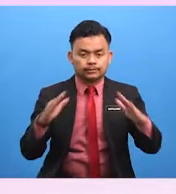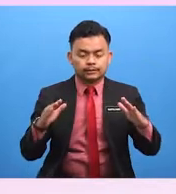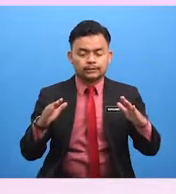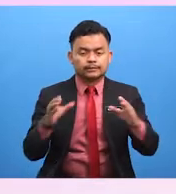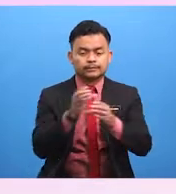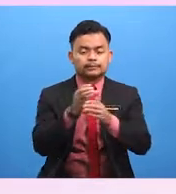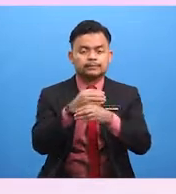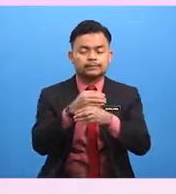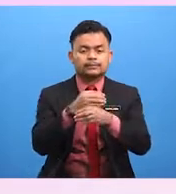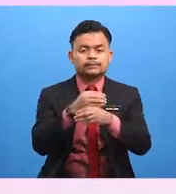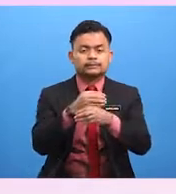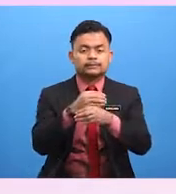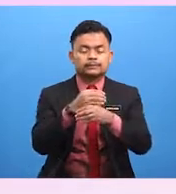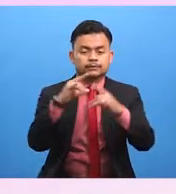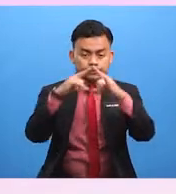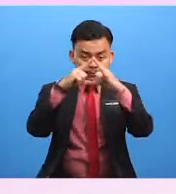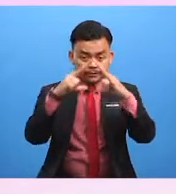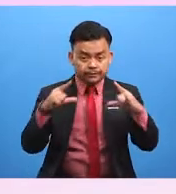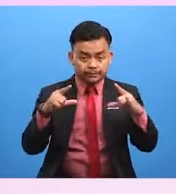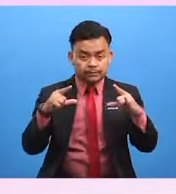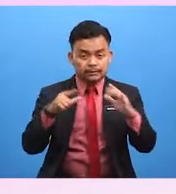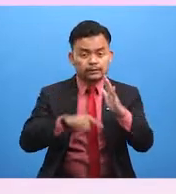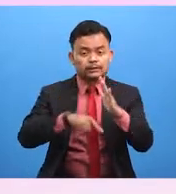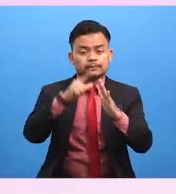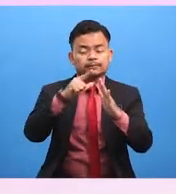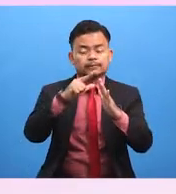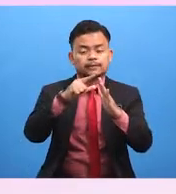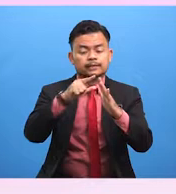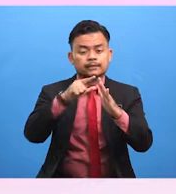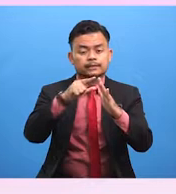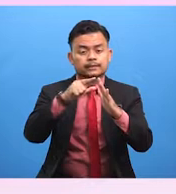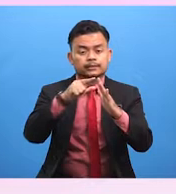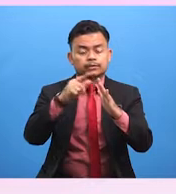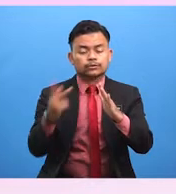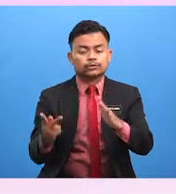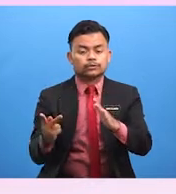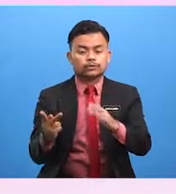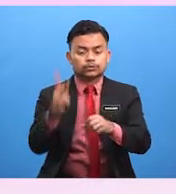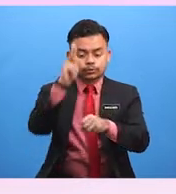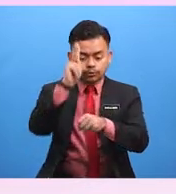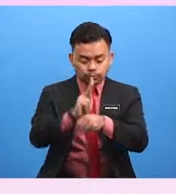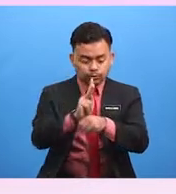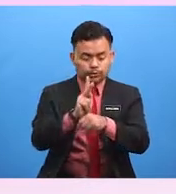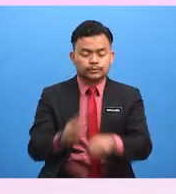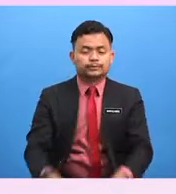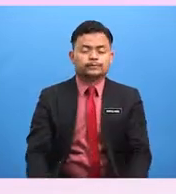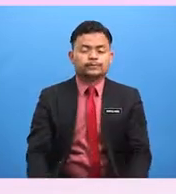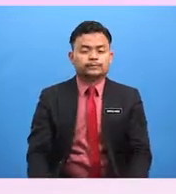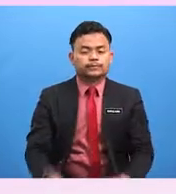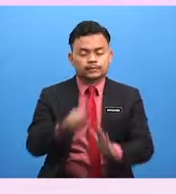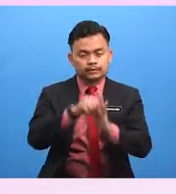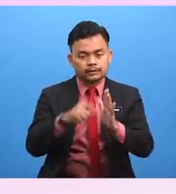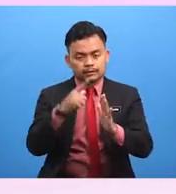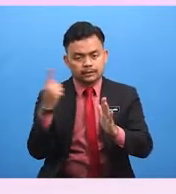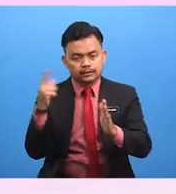prisma adalah lebih stabil dan kukuh. Selain daripada itu, jika bumbung berbentuk